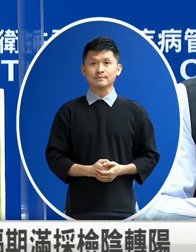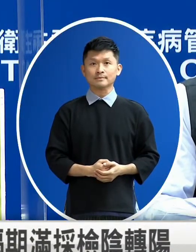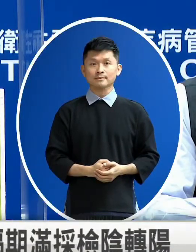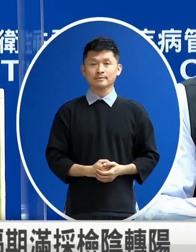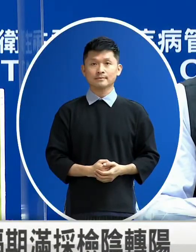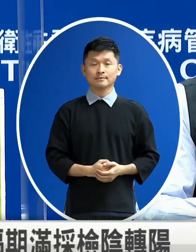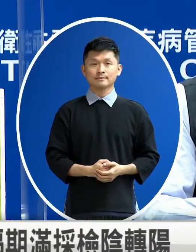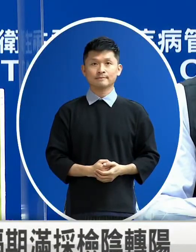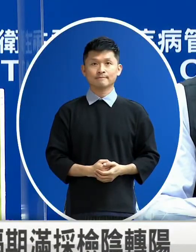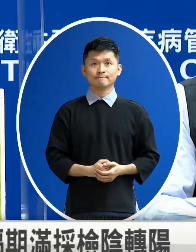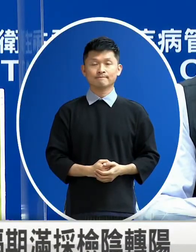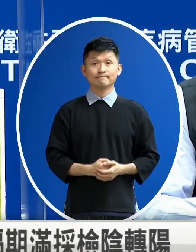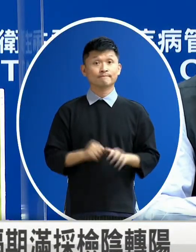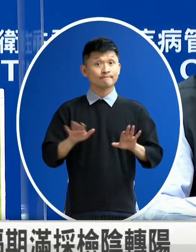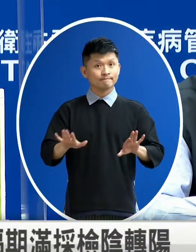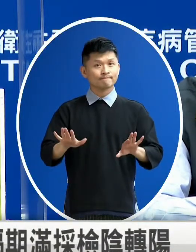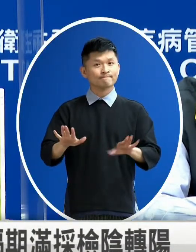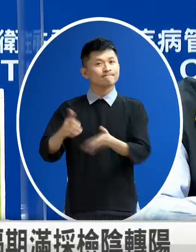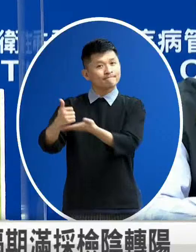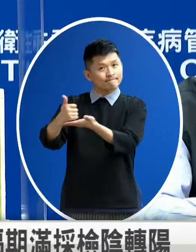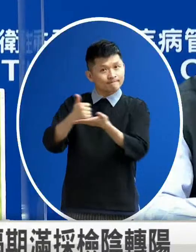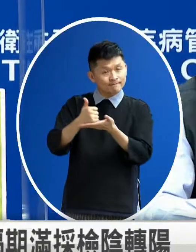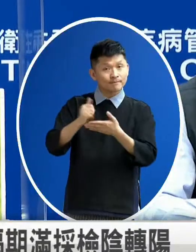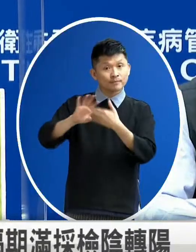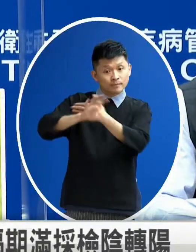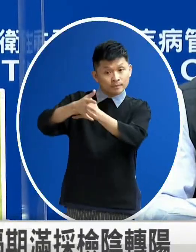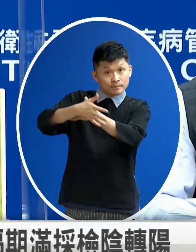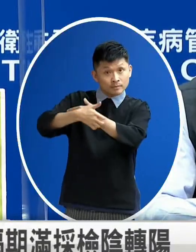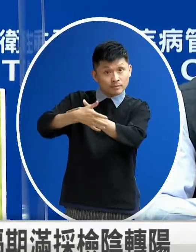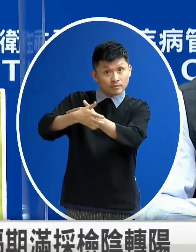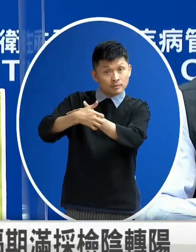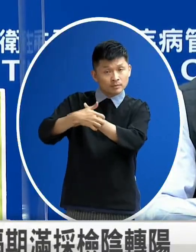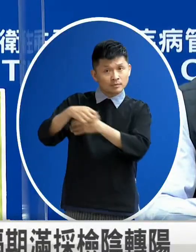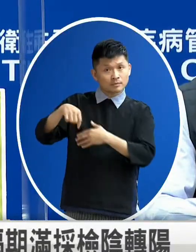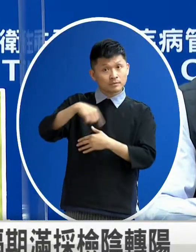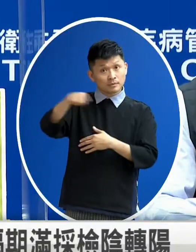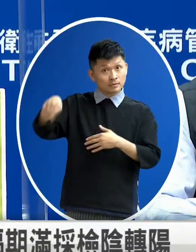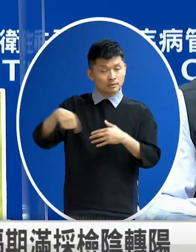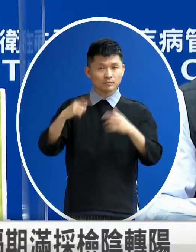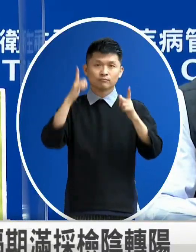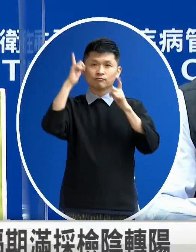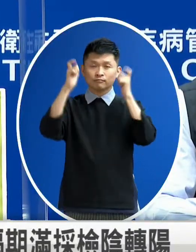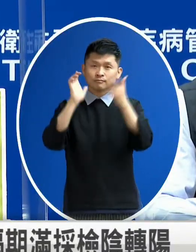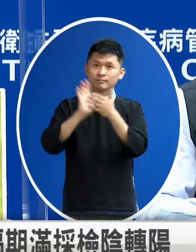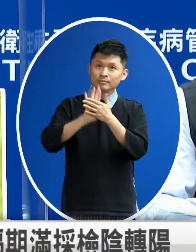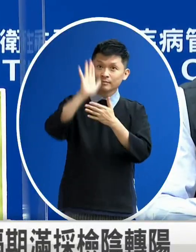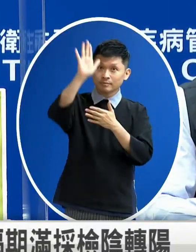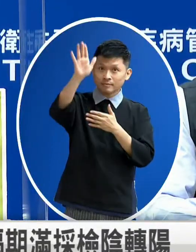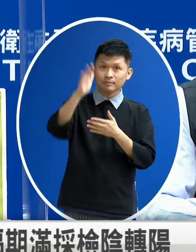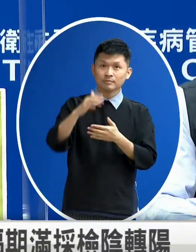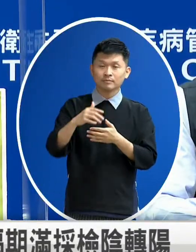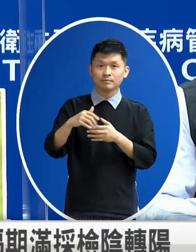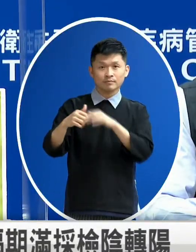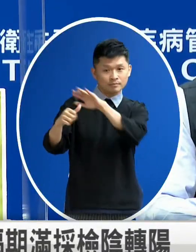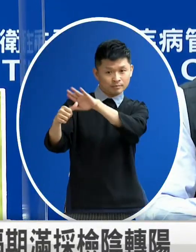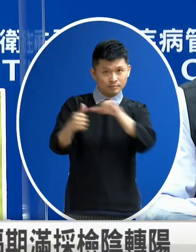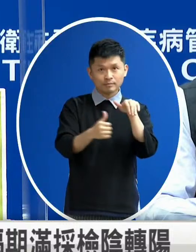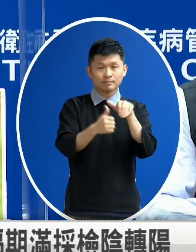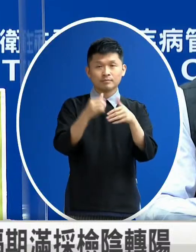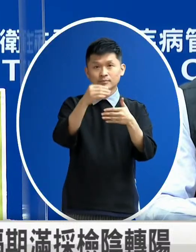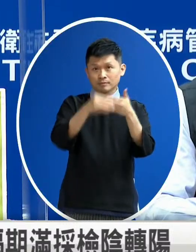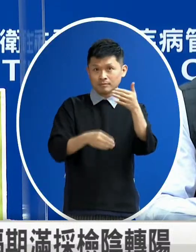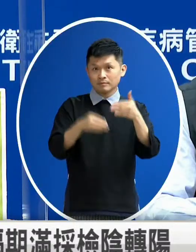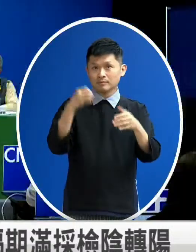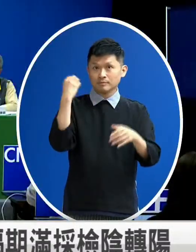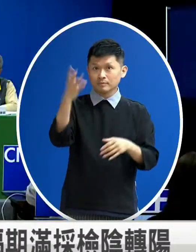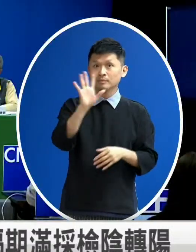好，那我们今天特别请在移工方面也开始在过年后就开始有一些引进的措施，我